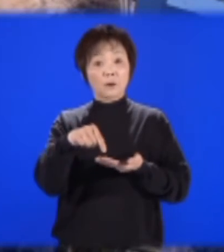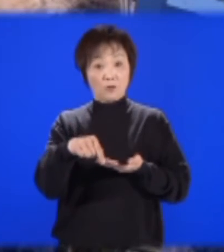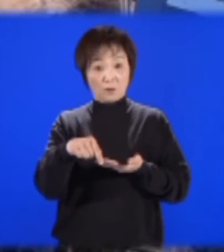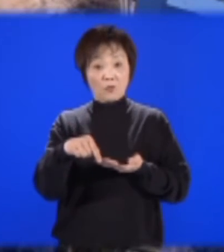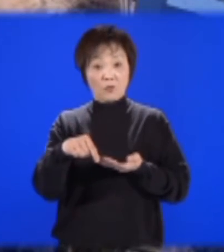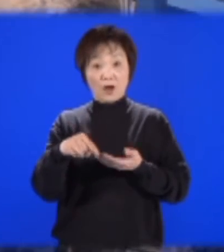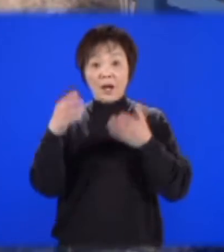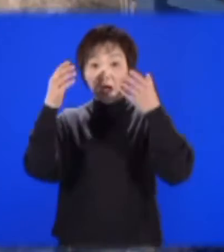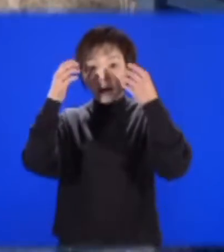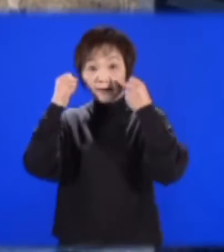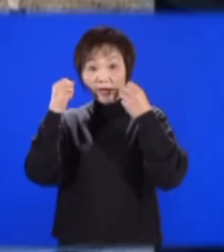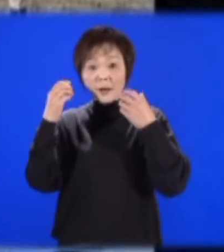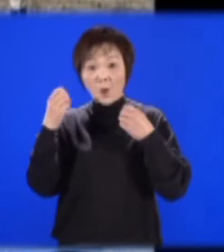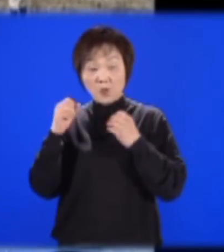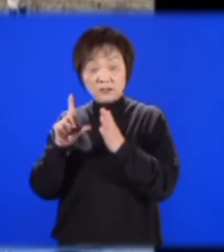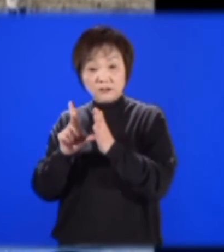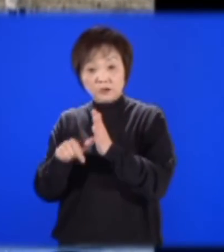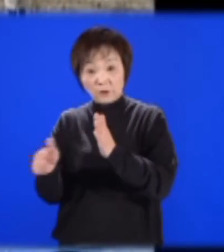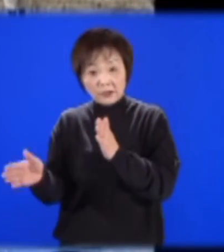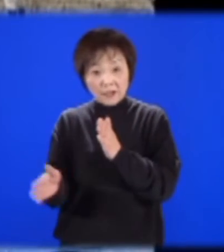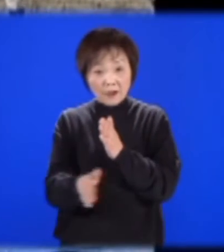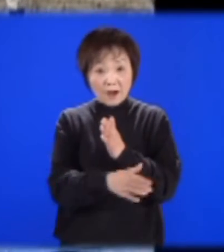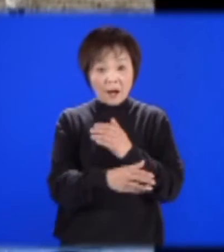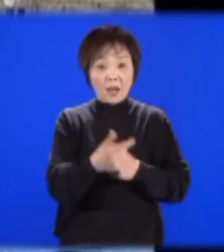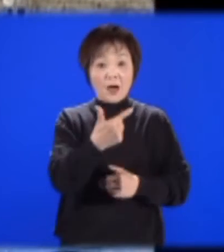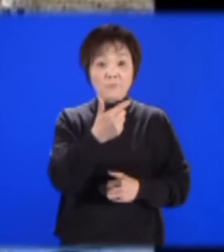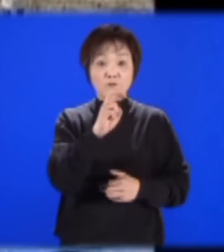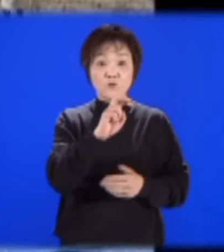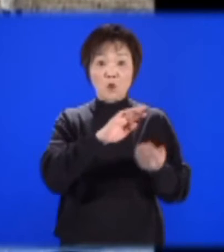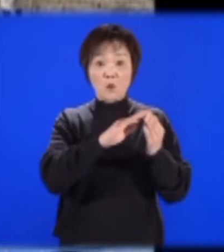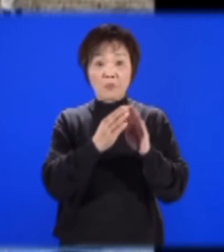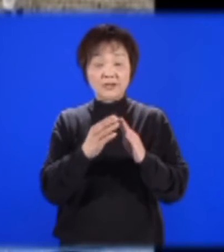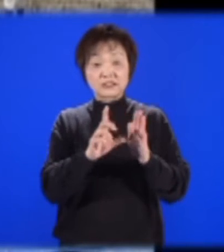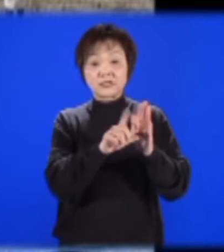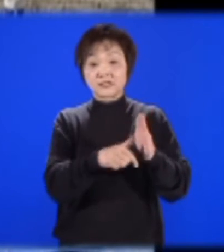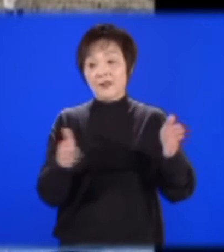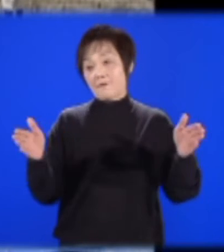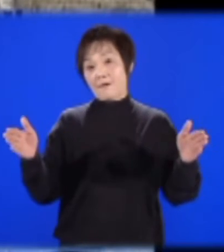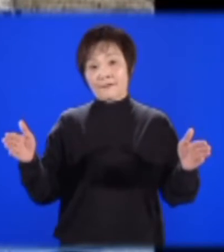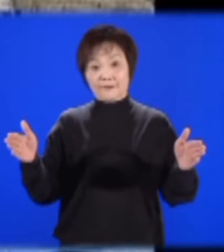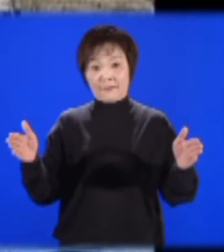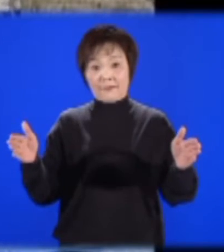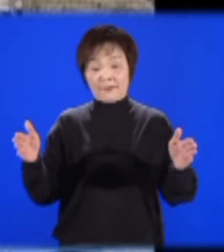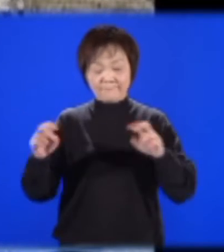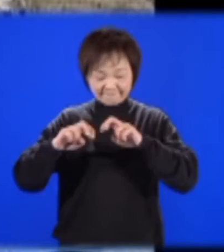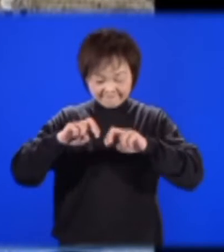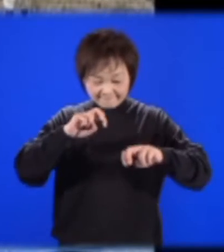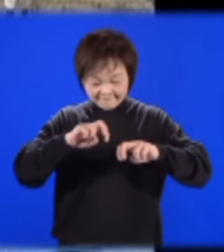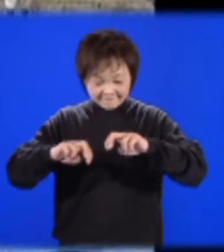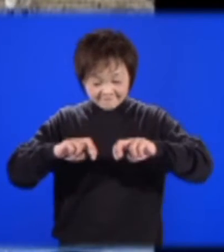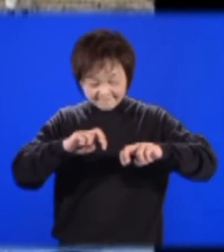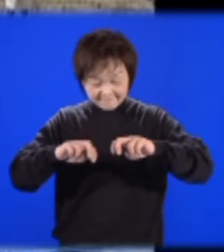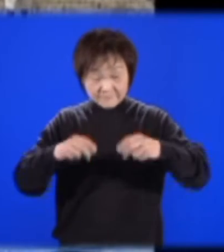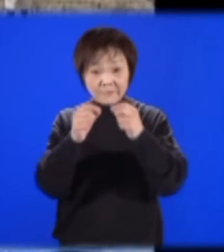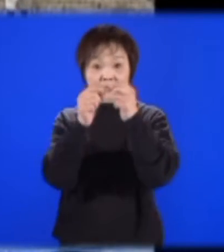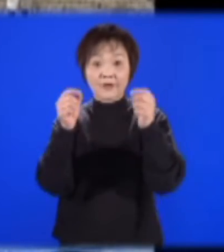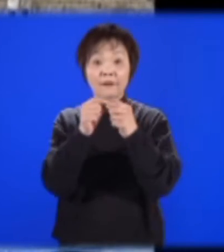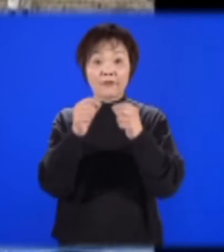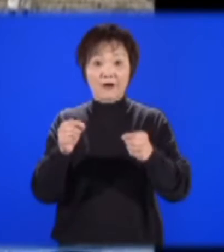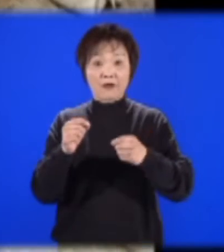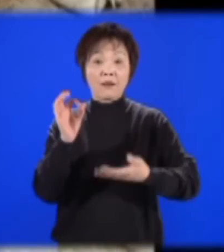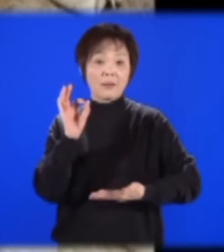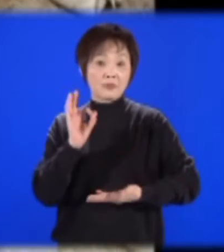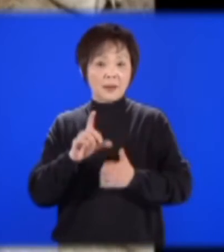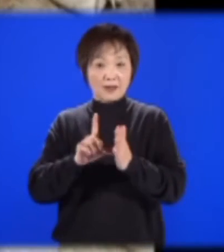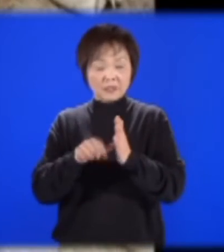久留米遺跡は弥生時代から室町時代にかけての遺跡。発掘の結果、 奈良時代